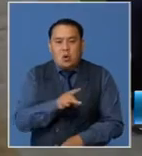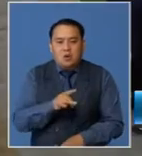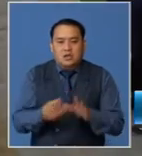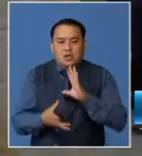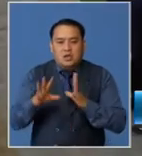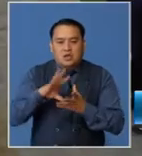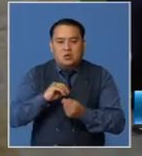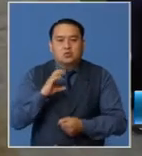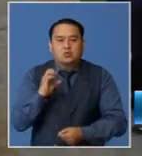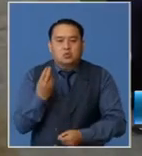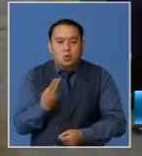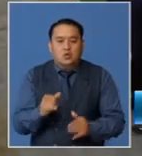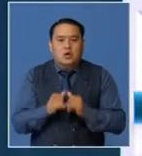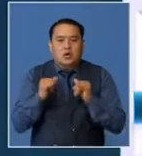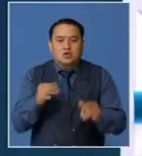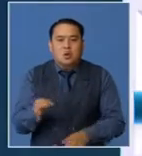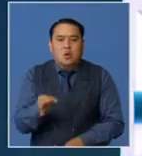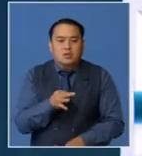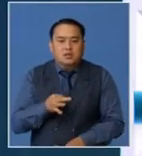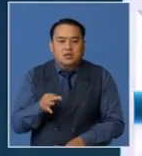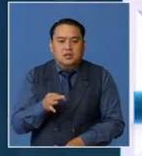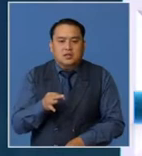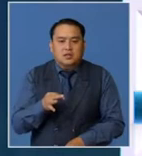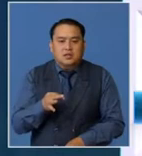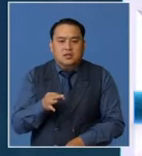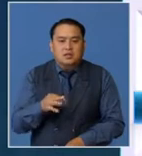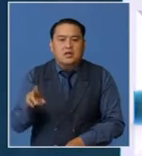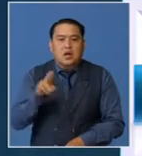итогам социально-экономического развития области за